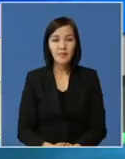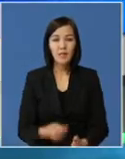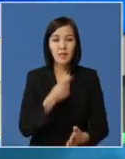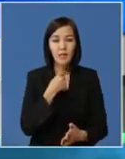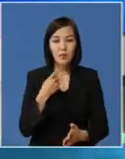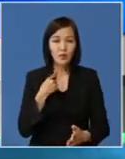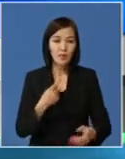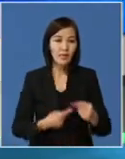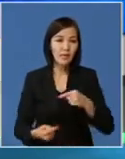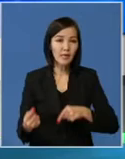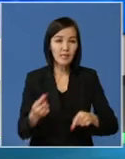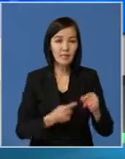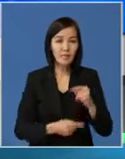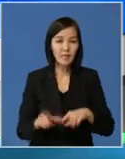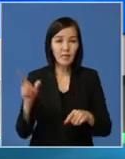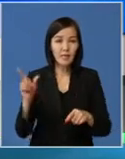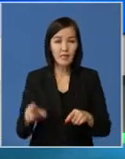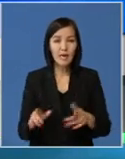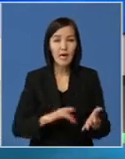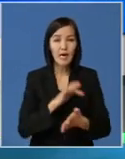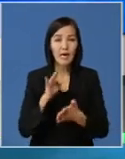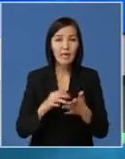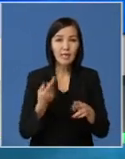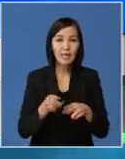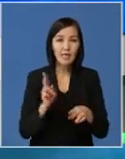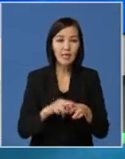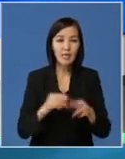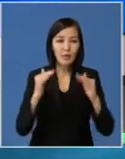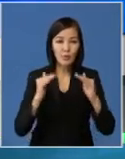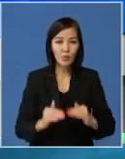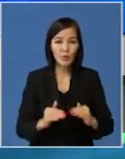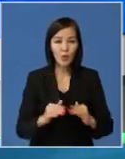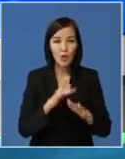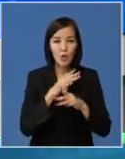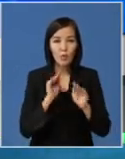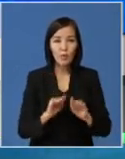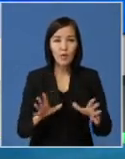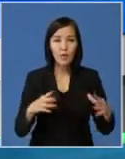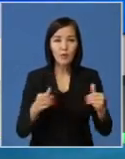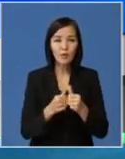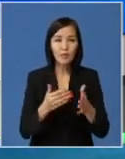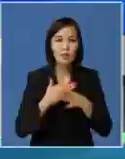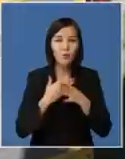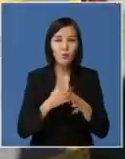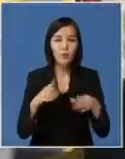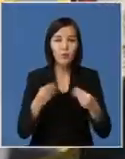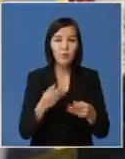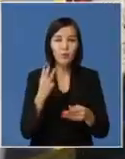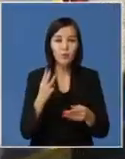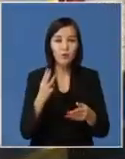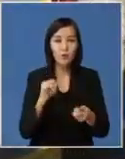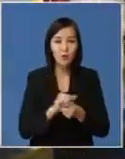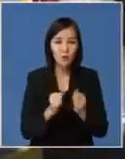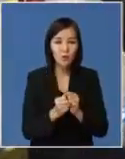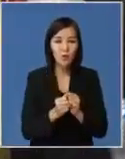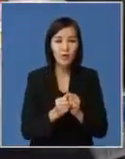Кең болсаң, кем болмайсың. Талдықорғандық кәсіпкерлерде қаладағы әл-ауқат төмен көп балалы отбасыларға көмек көрсетті. Азаматтарға 3 тоннадан аса көмір